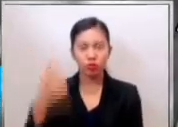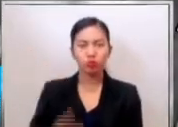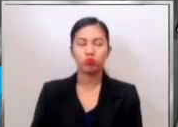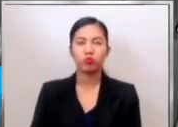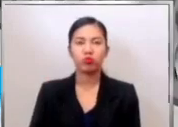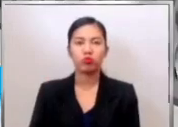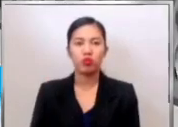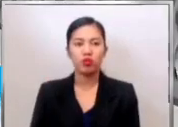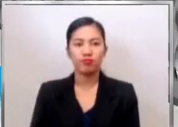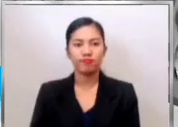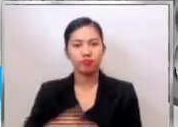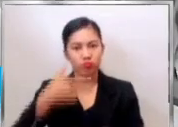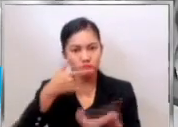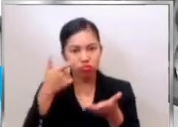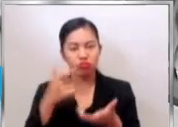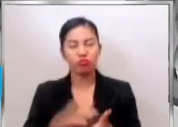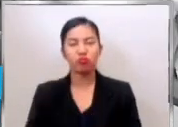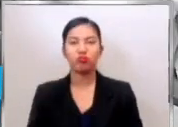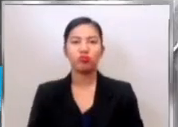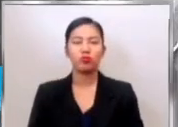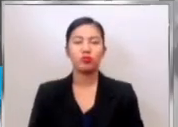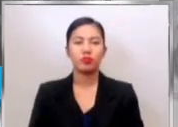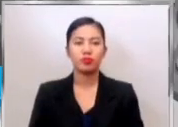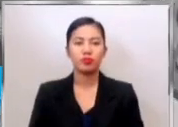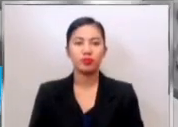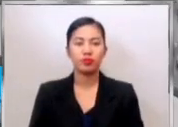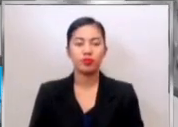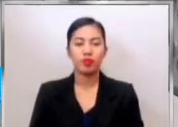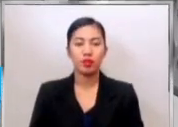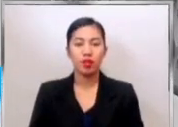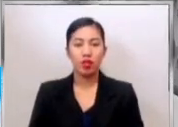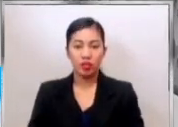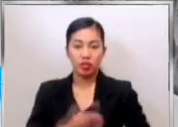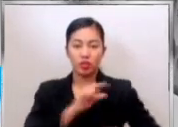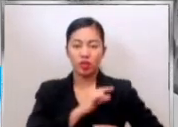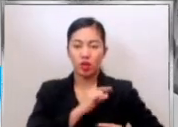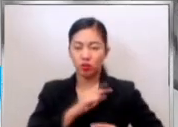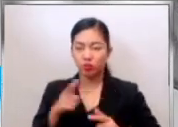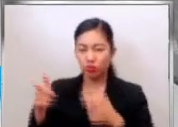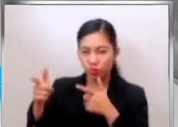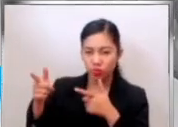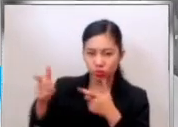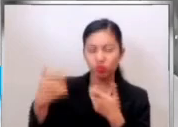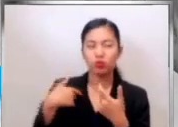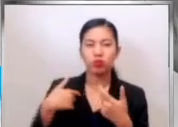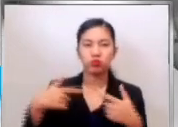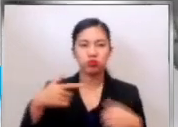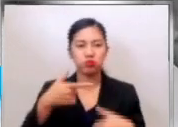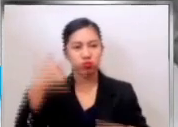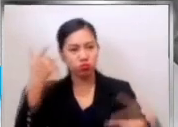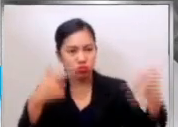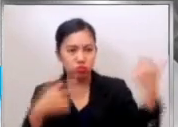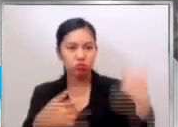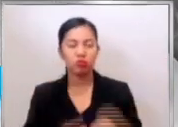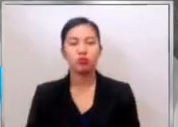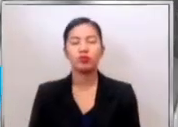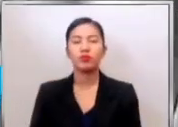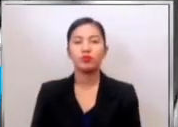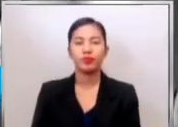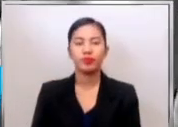Pinagbabaril na lalaki ang gwardiya. Tila ginantihan din siya ng putok kaya kitang umiwas din ang sospek.